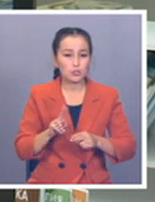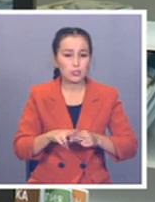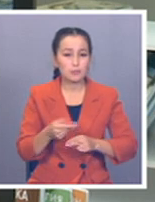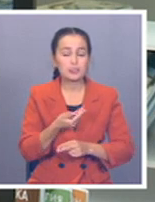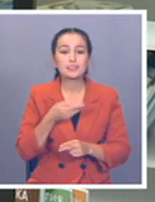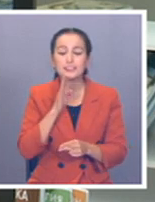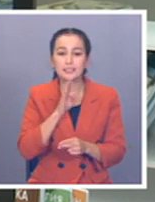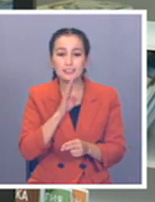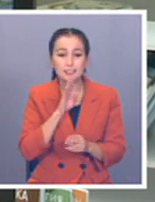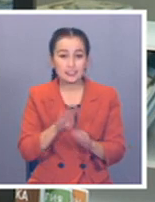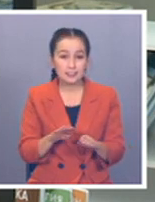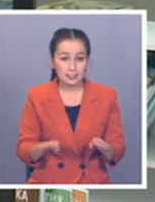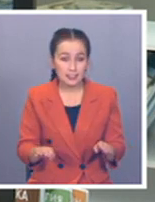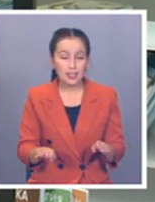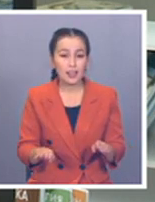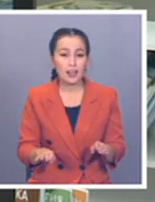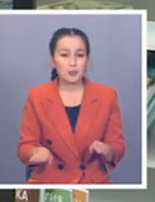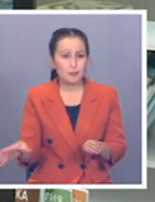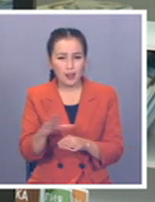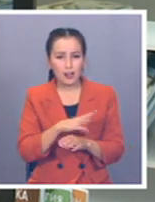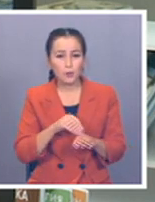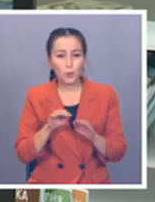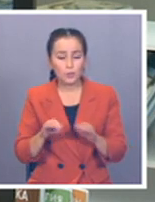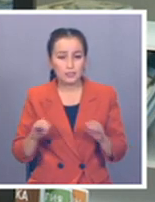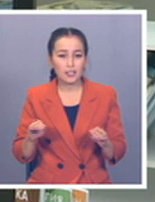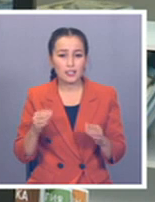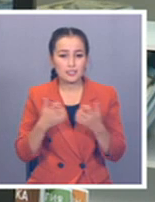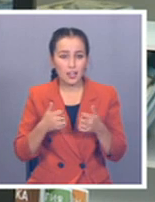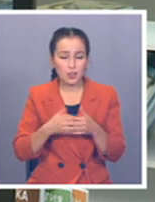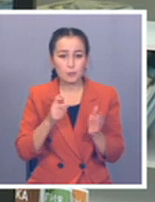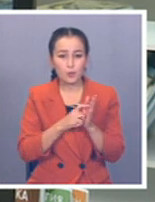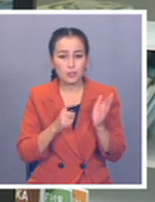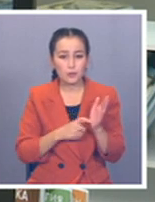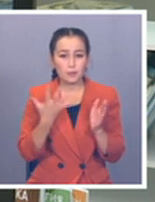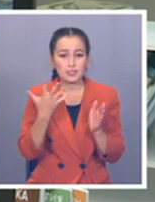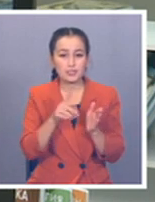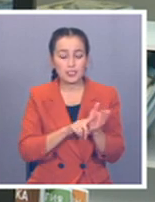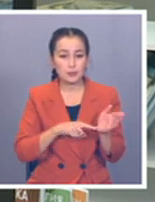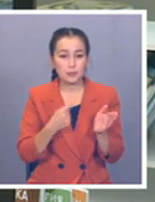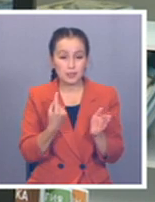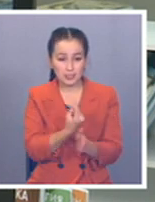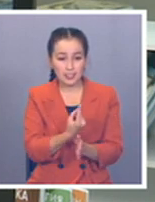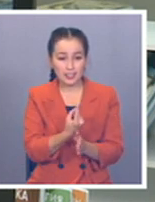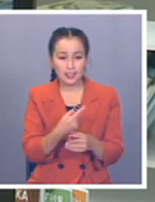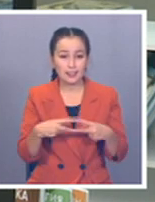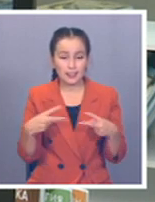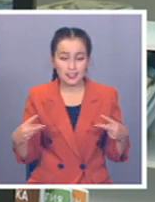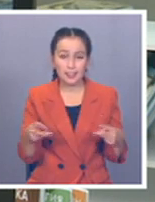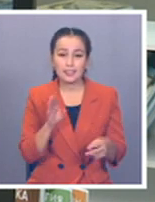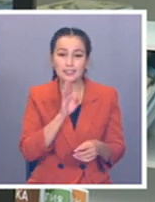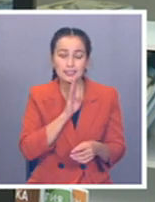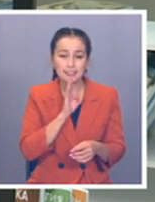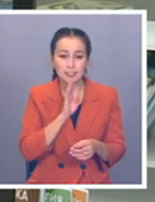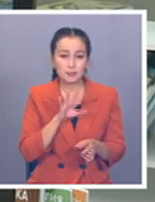балалар санын барлық оқушылар санына бөлеміз. Ол 5-тен 1-ге тең, демек қыз балалардың саны